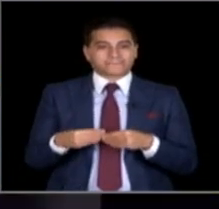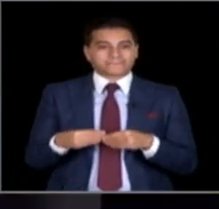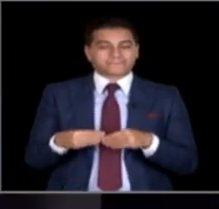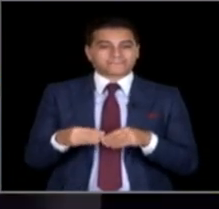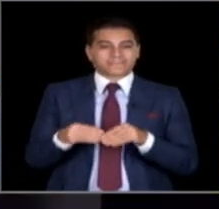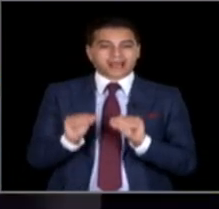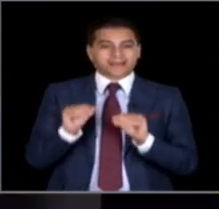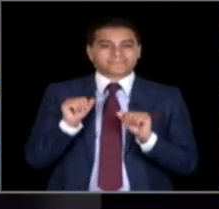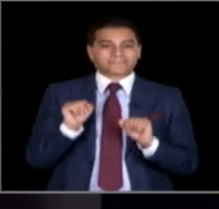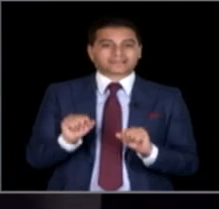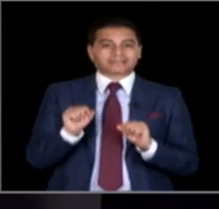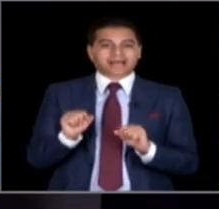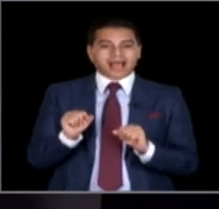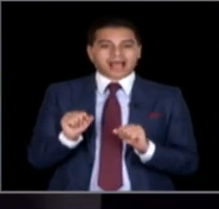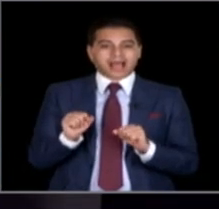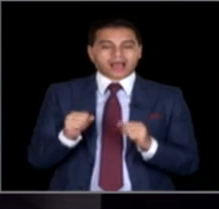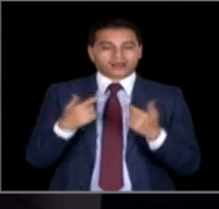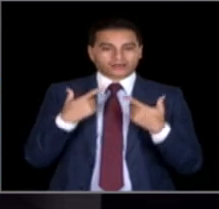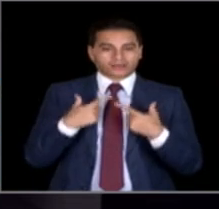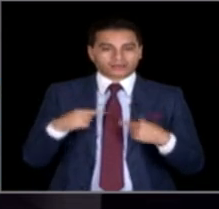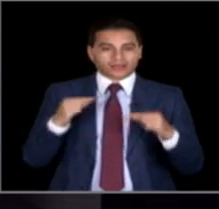بستان الكرز بتاعها.